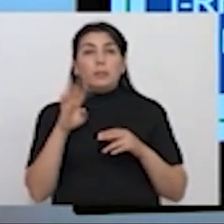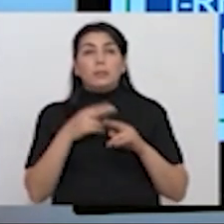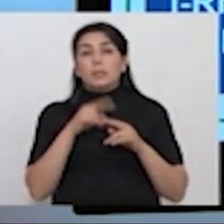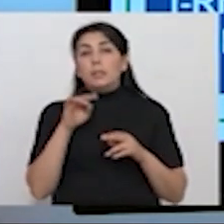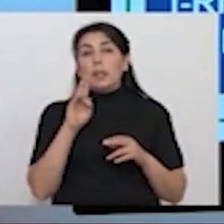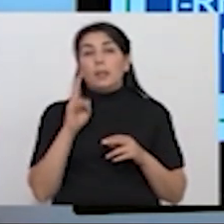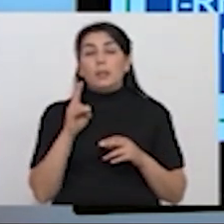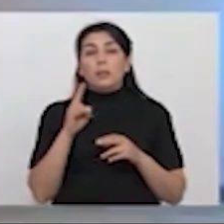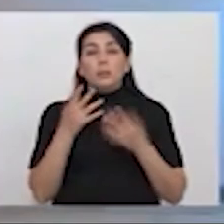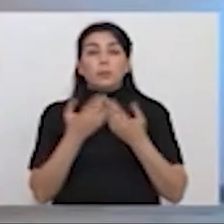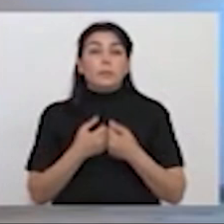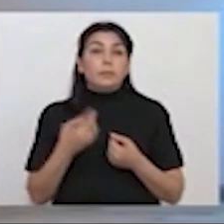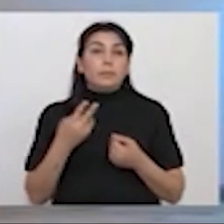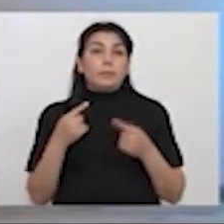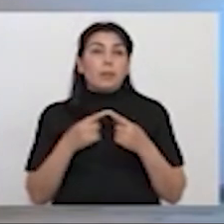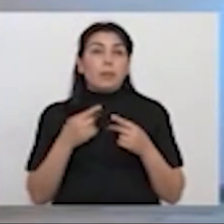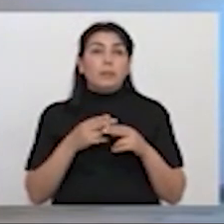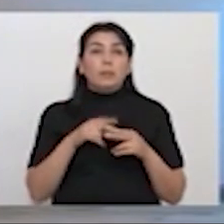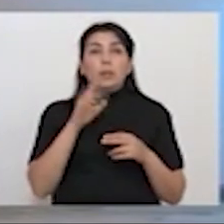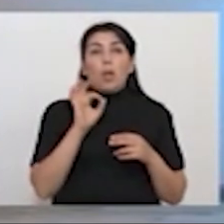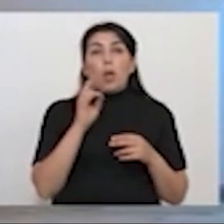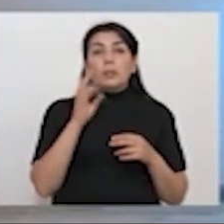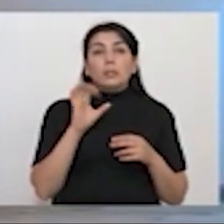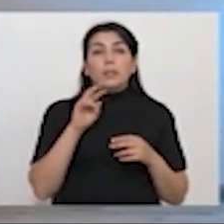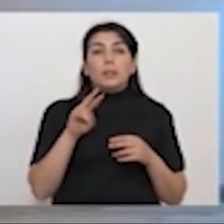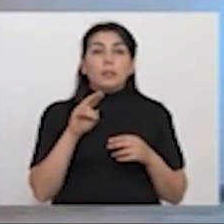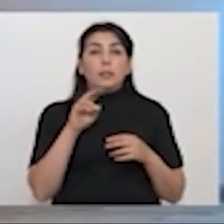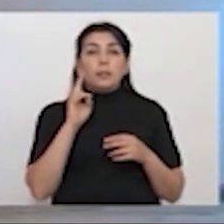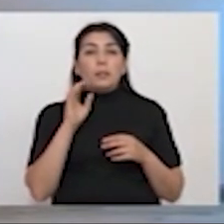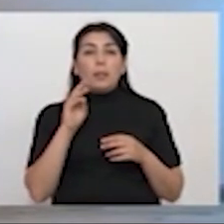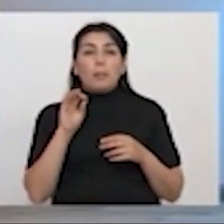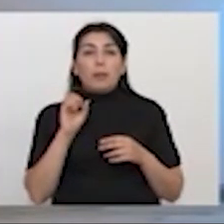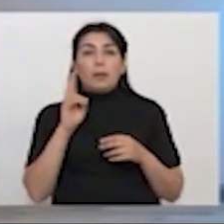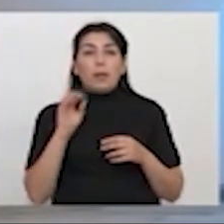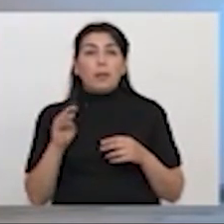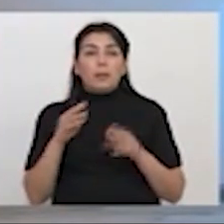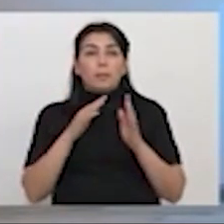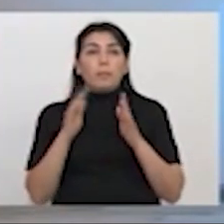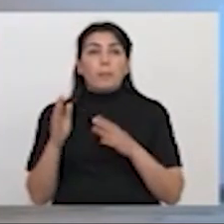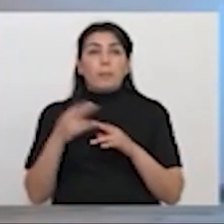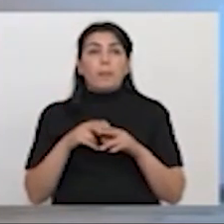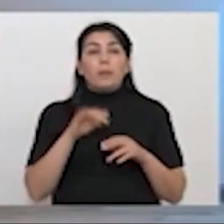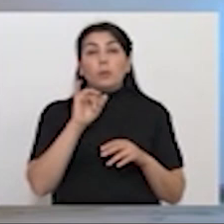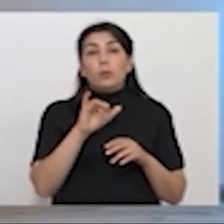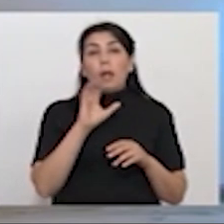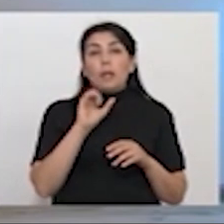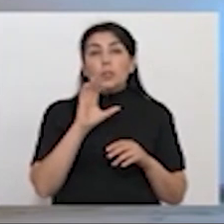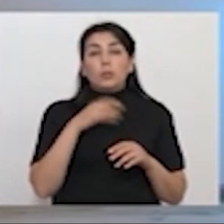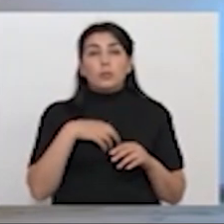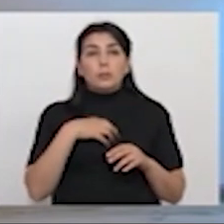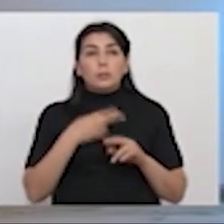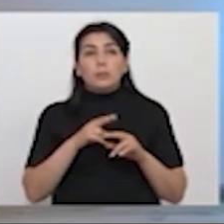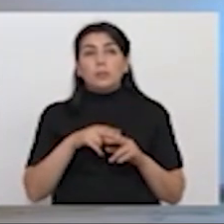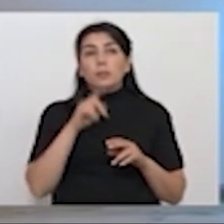kodini aniqlash kerak edi. Bunda oqsil ketma-ketligidagi aminokislotalar berilgan, u asosida genetik